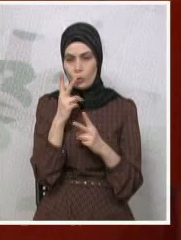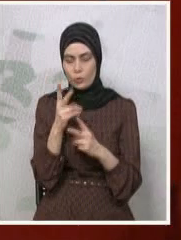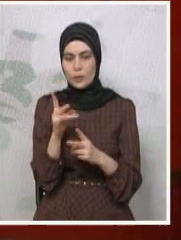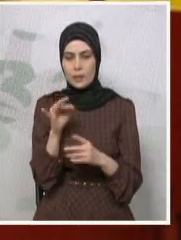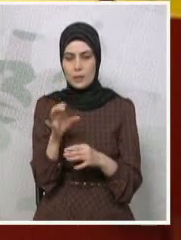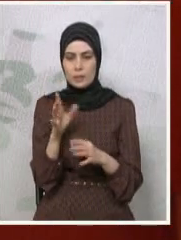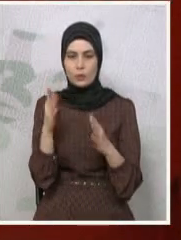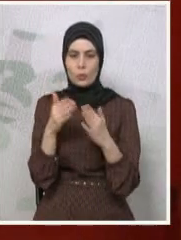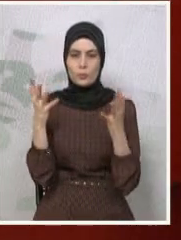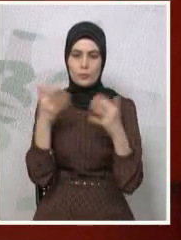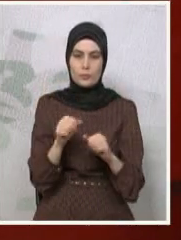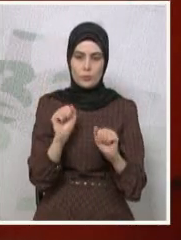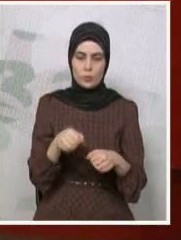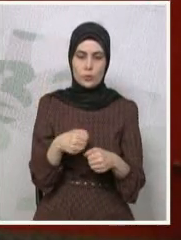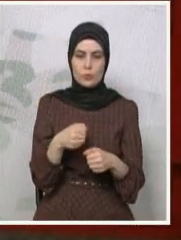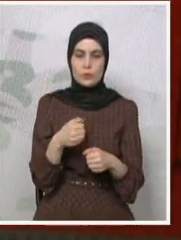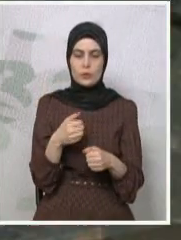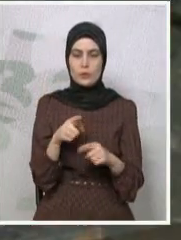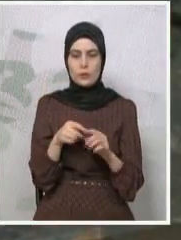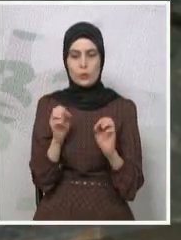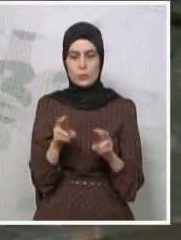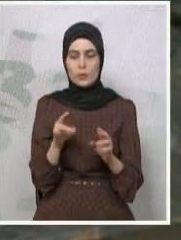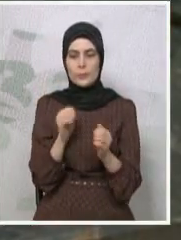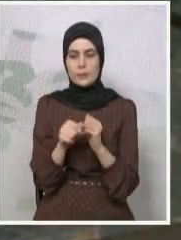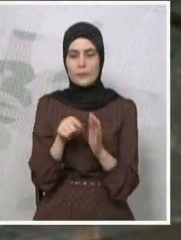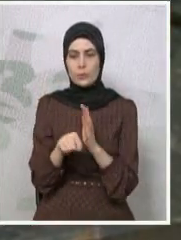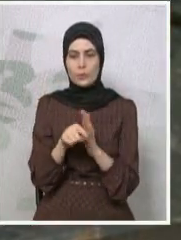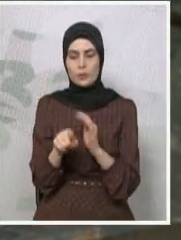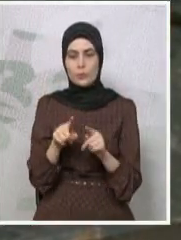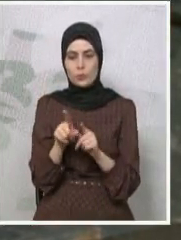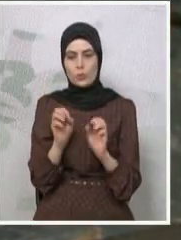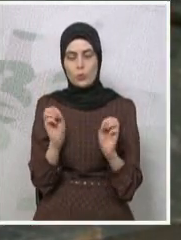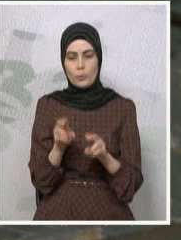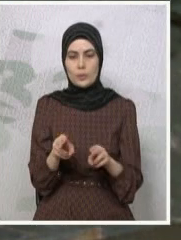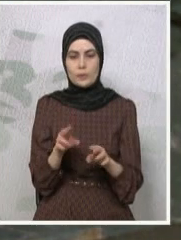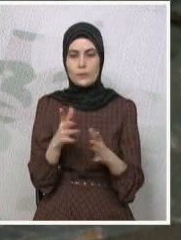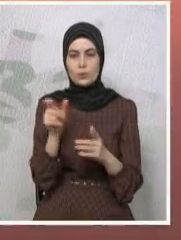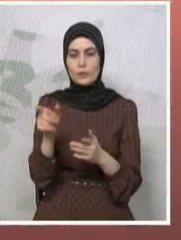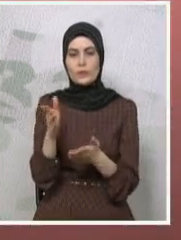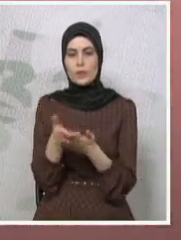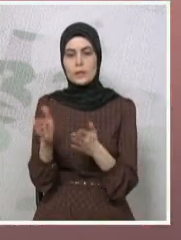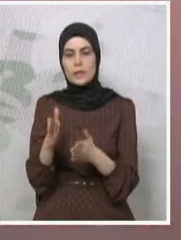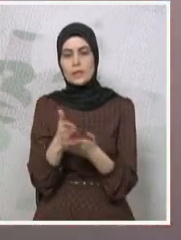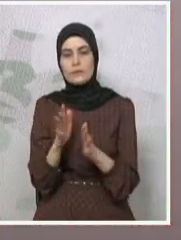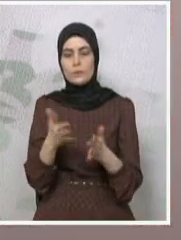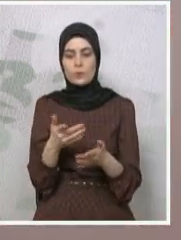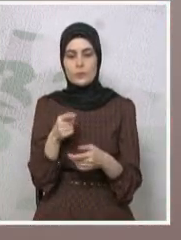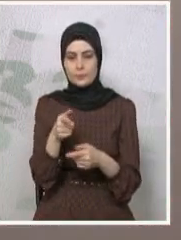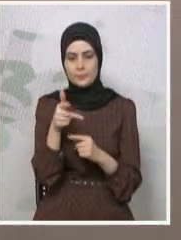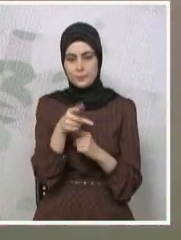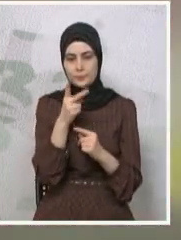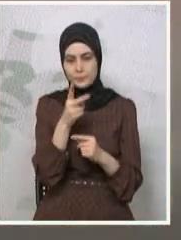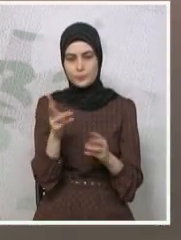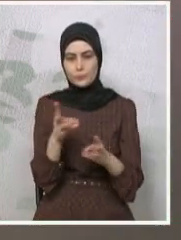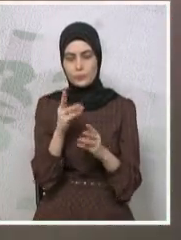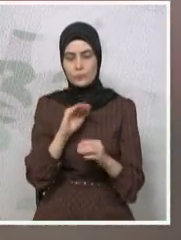обрушения конструкции на личный состав и постоянный внутренний диалог. Остался ли в доме еще кто-то? На этих кадрах зафиксирован пожар